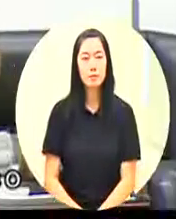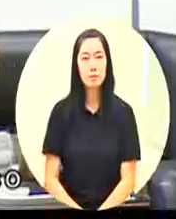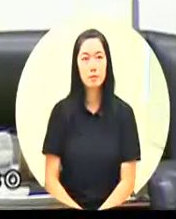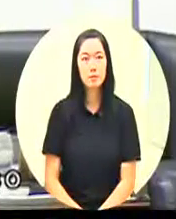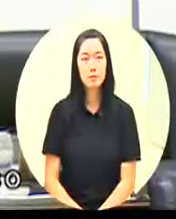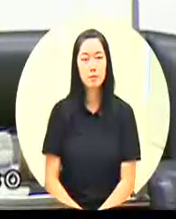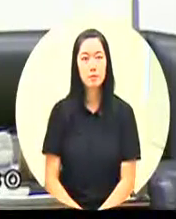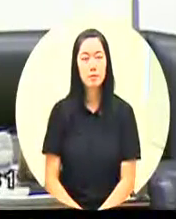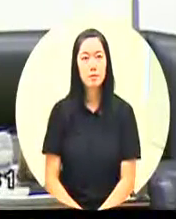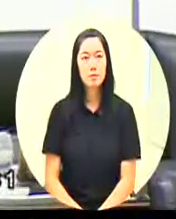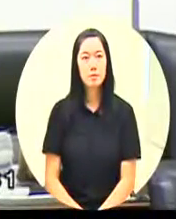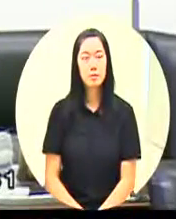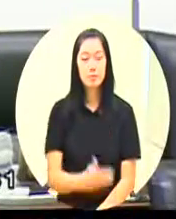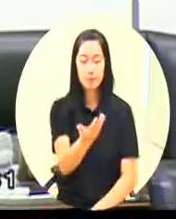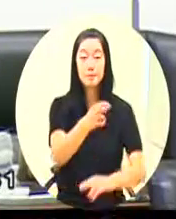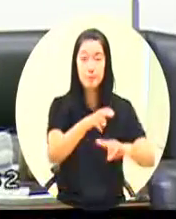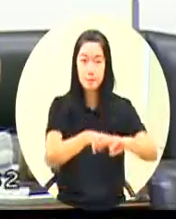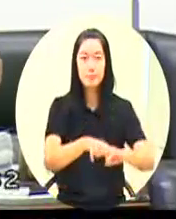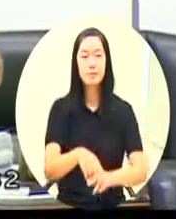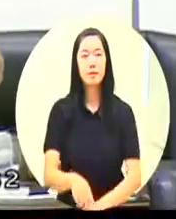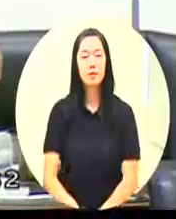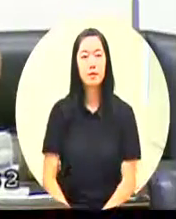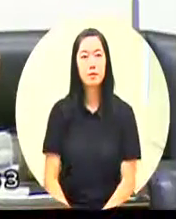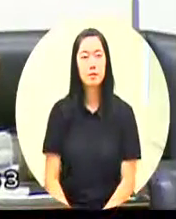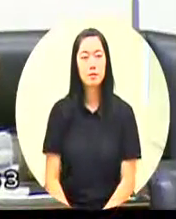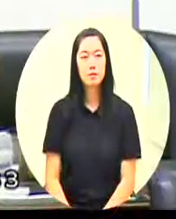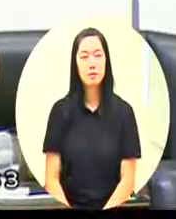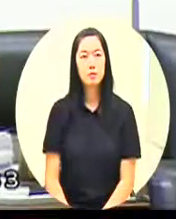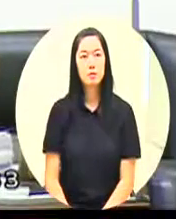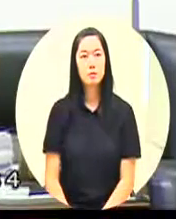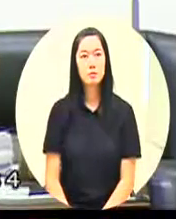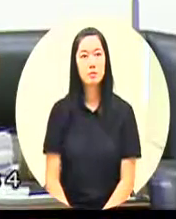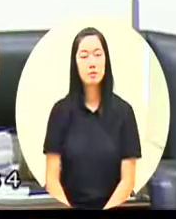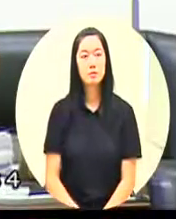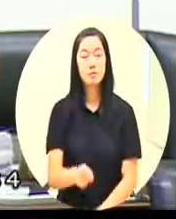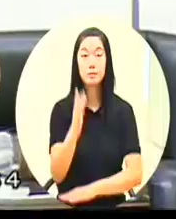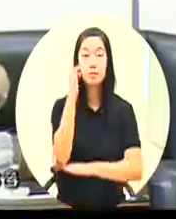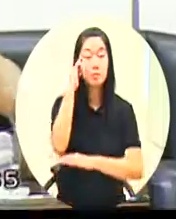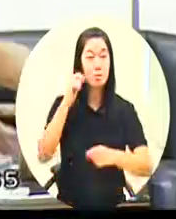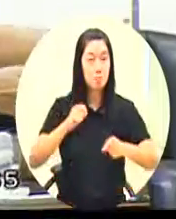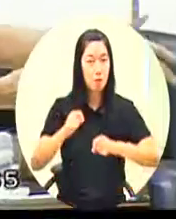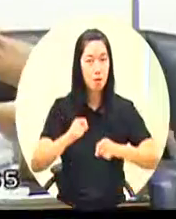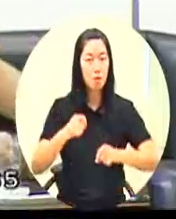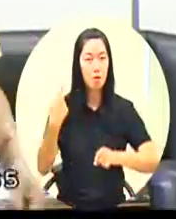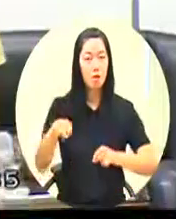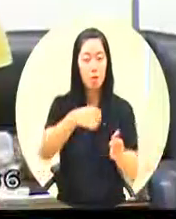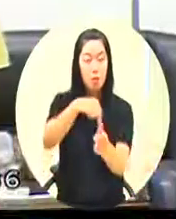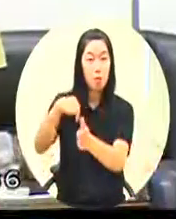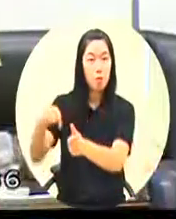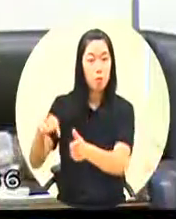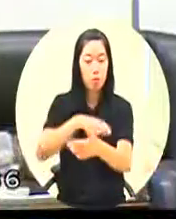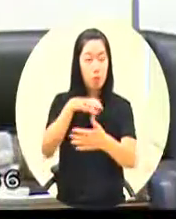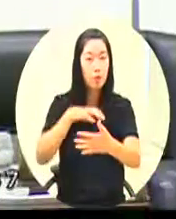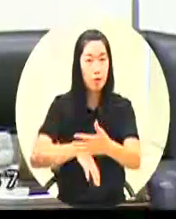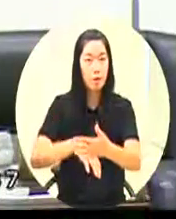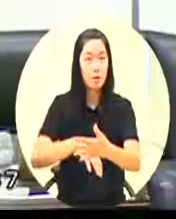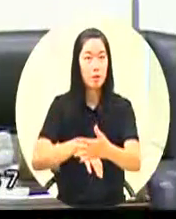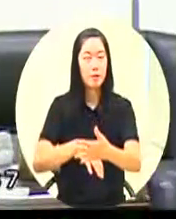小姐，我是讲给局长听的。政策，你教学内容